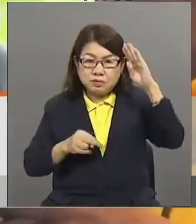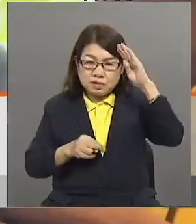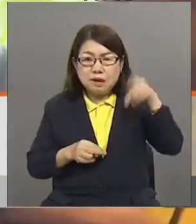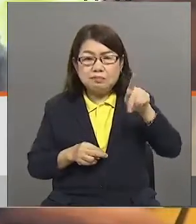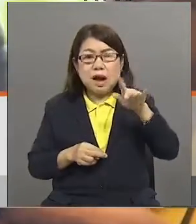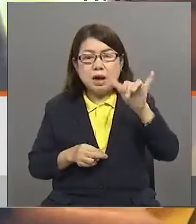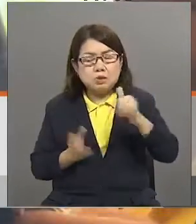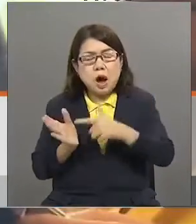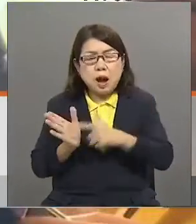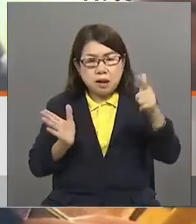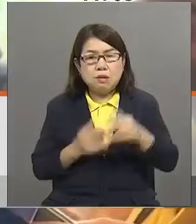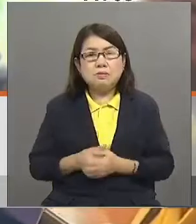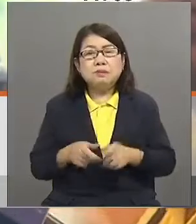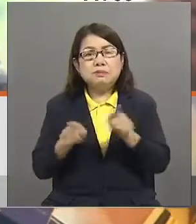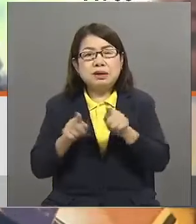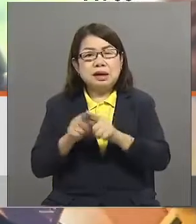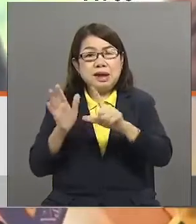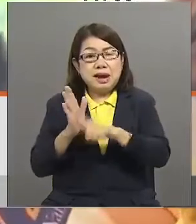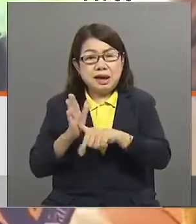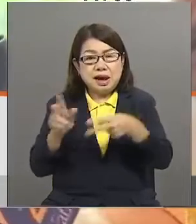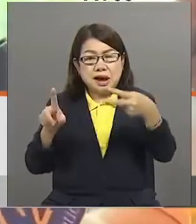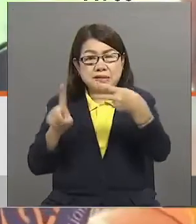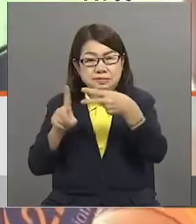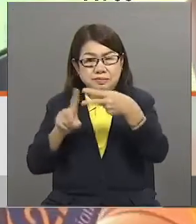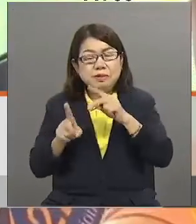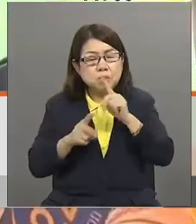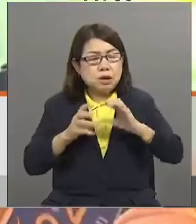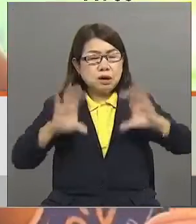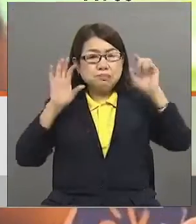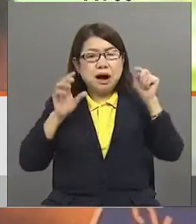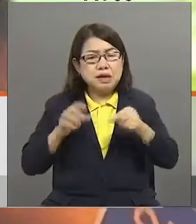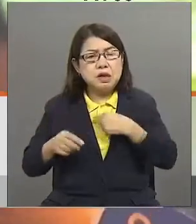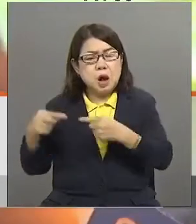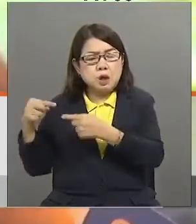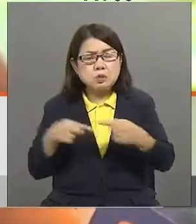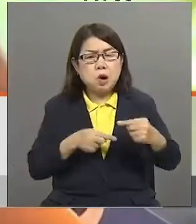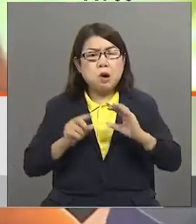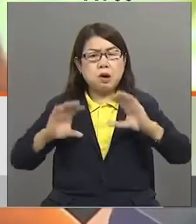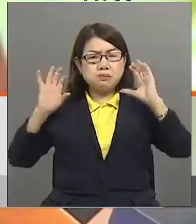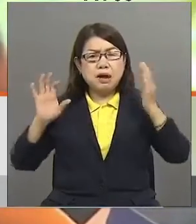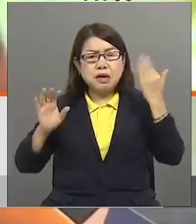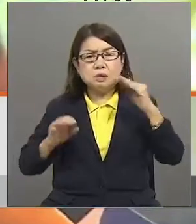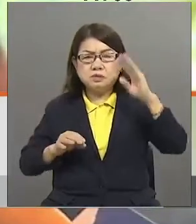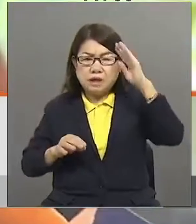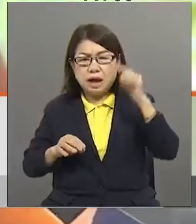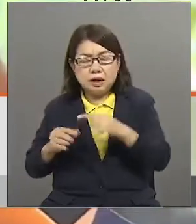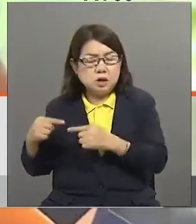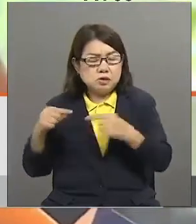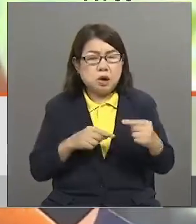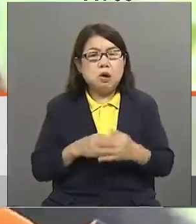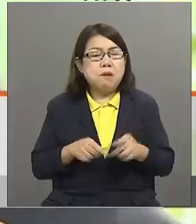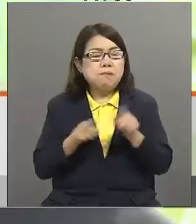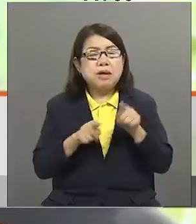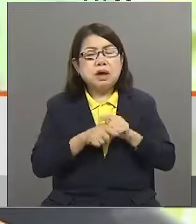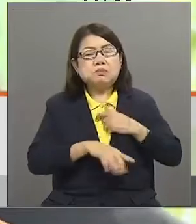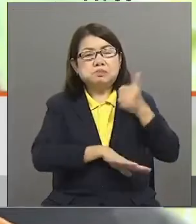ขาธิการพรรคอนาคตใหม่ที่ชี้ว่าครม.ชุดนี้มุ่งหวังสืบทอดอำนาจจากรัฐบาลชุดที่แล้วแล้วก็ยังคงถูกทหารคร